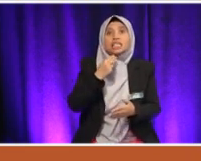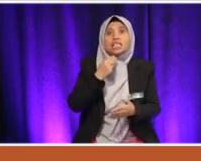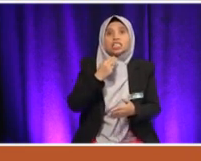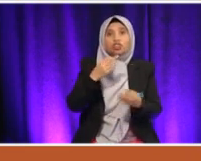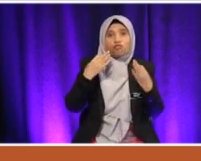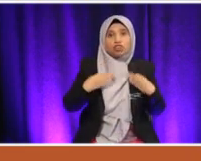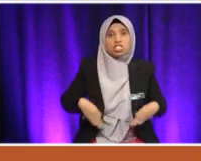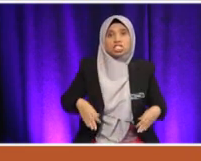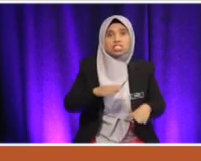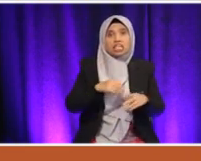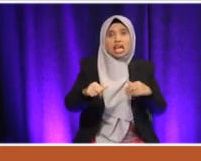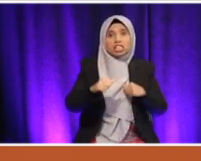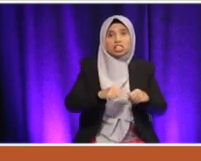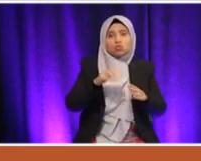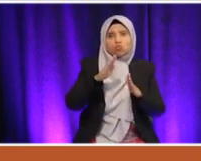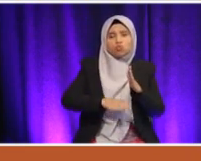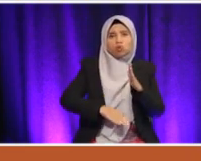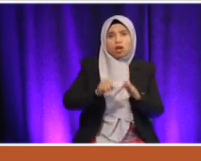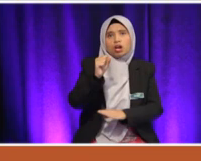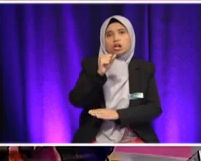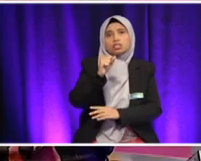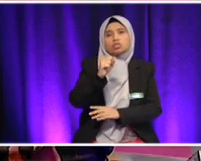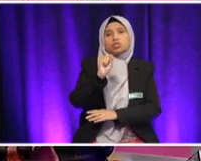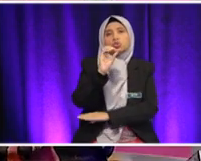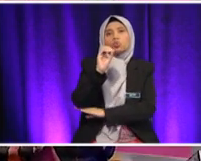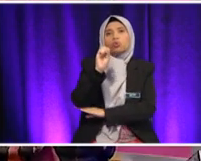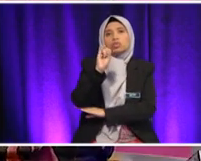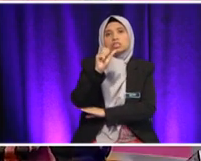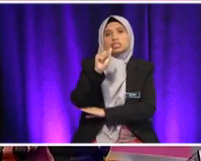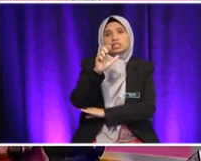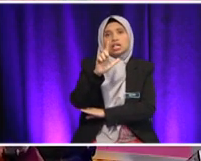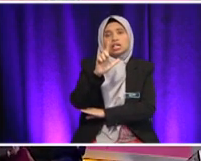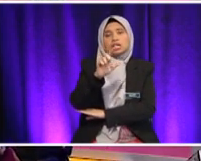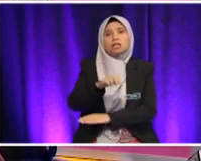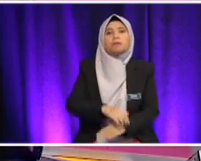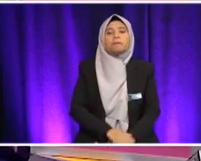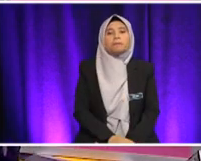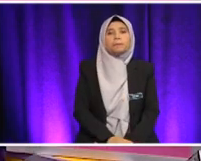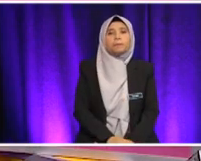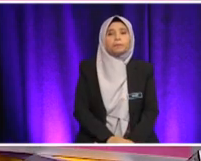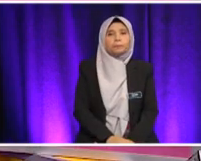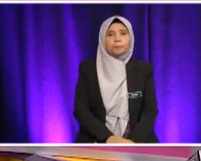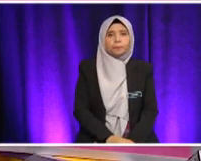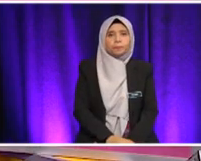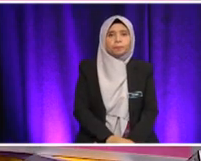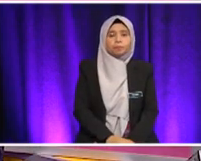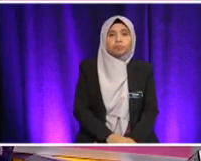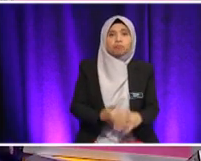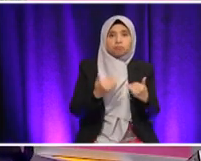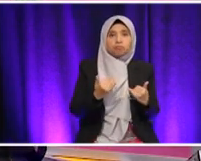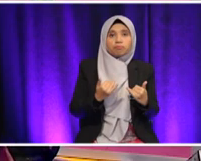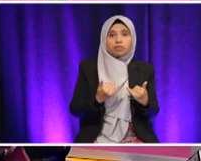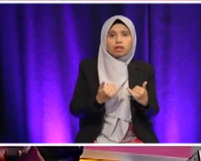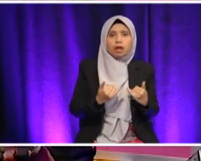dan kurang bersosial ini adalah individu-individu yang berisiko mengalami demensia Ki sekarang